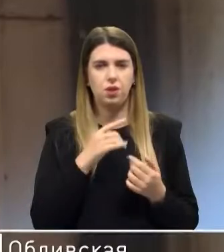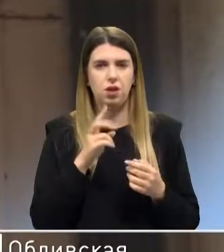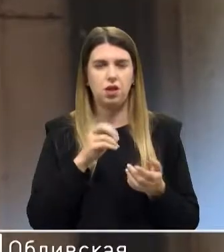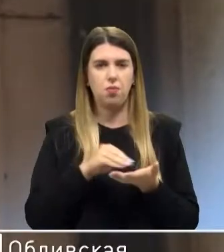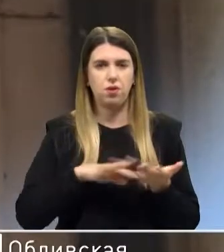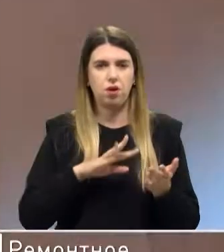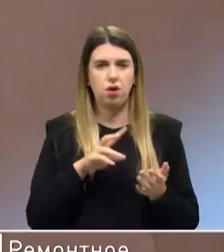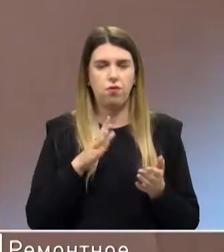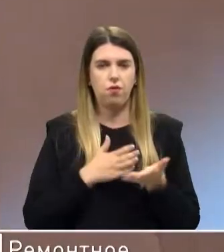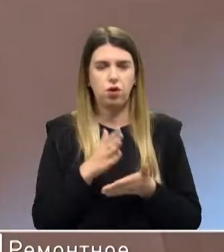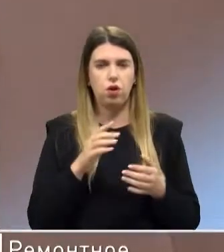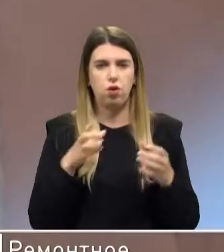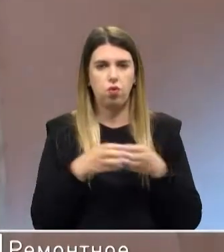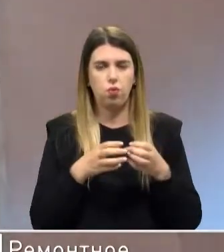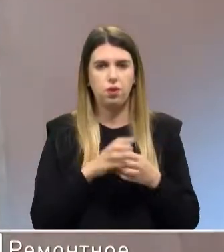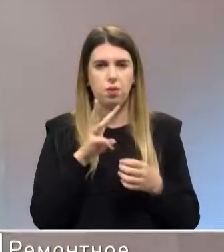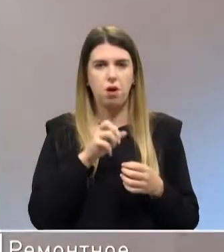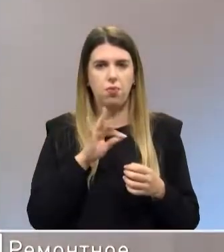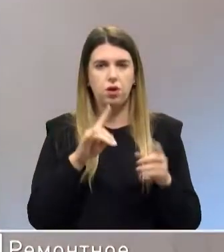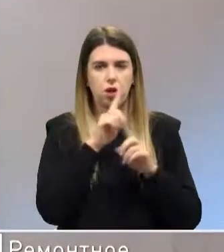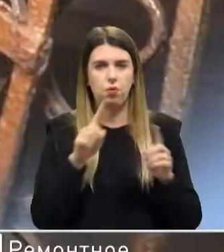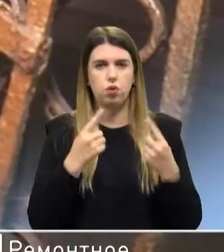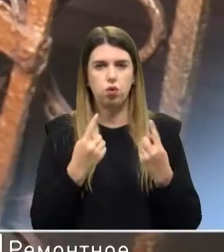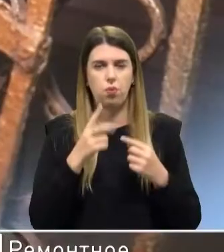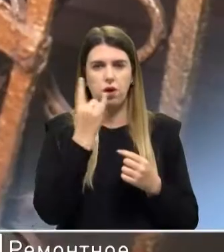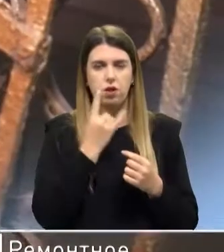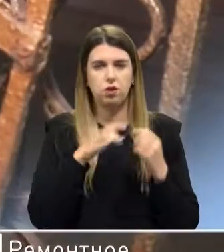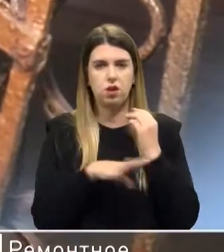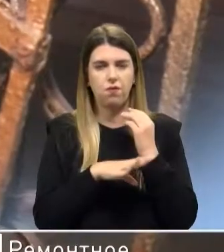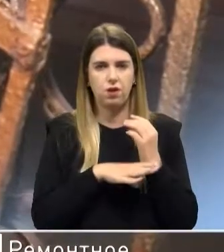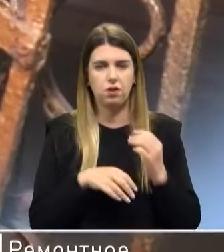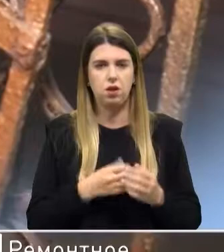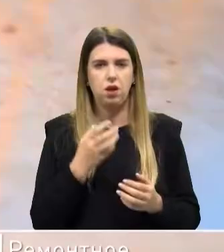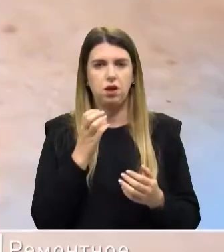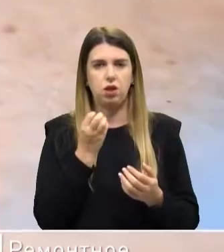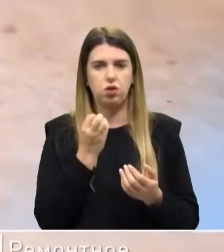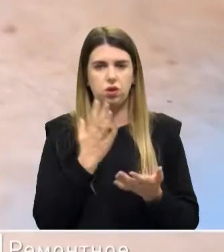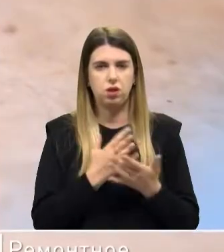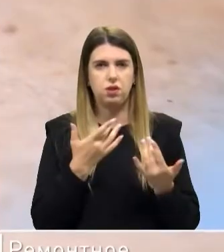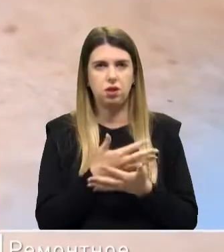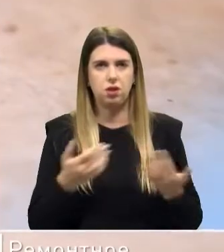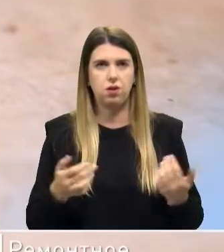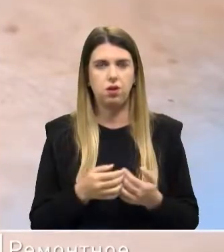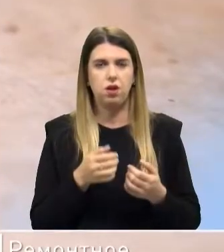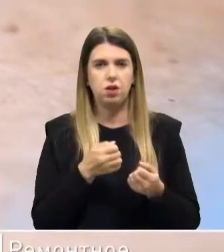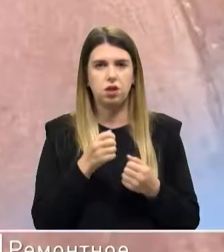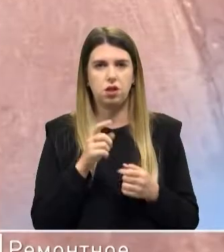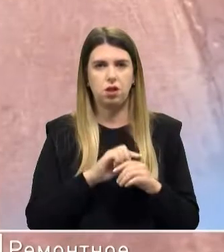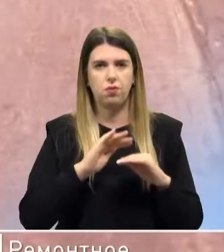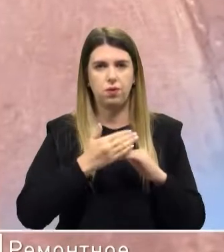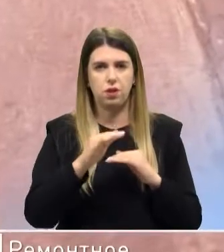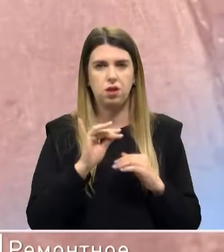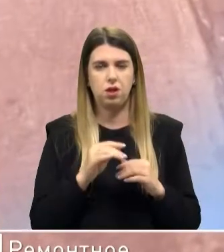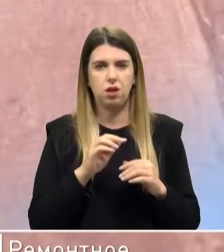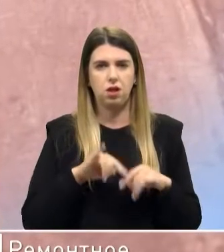неповторимой входной группой и мрамором, из уникального масштабное окно с деревянной рамой. И еще несколько деталей – держатели ковровой дорожки и